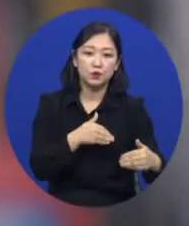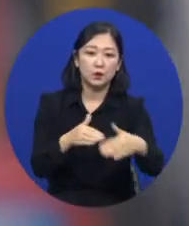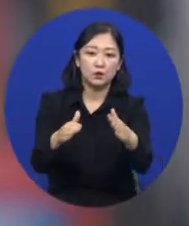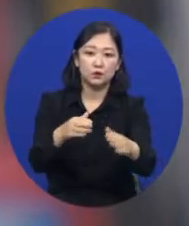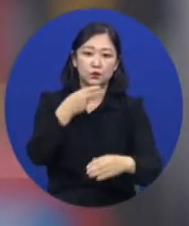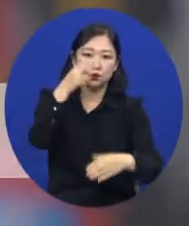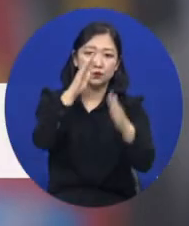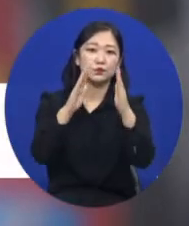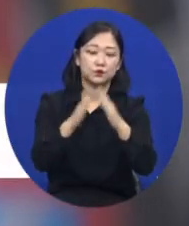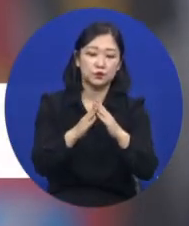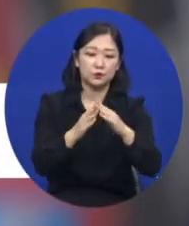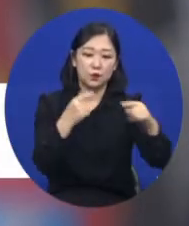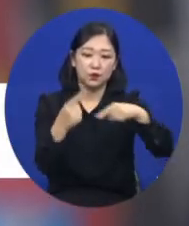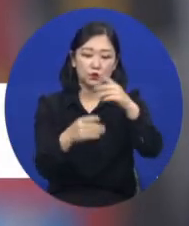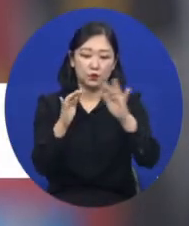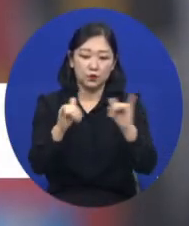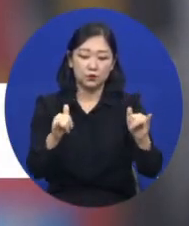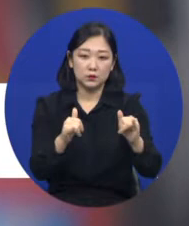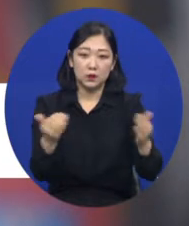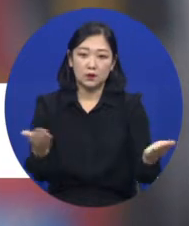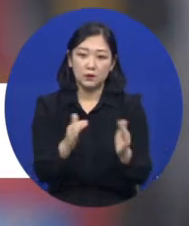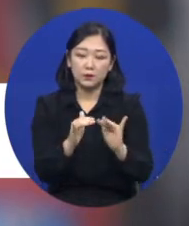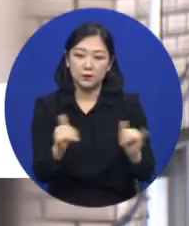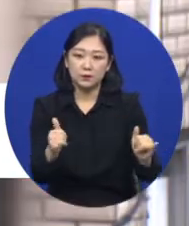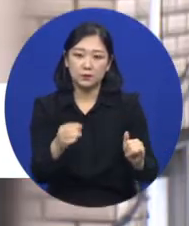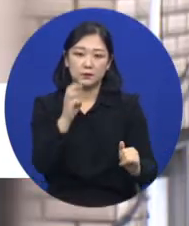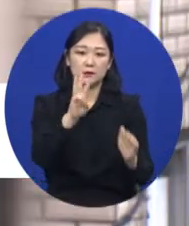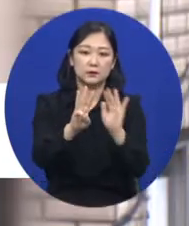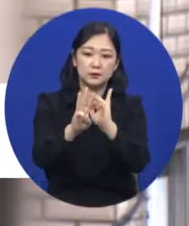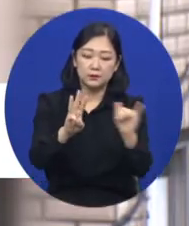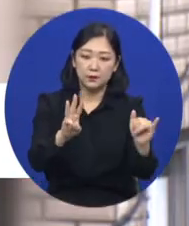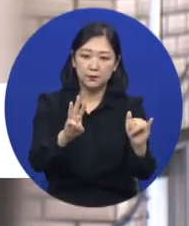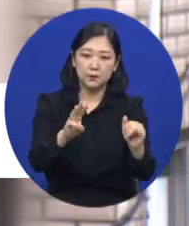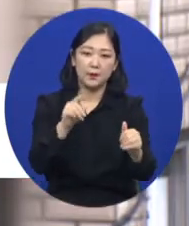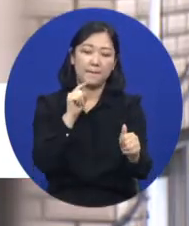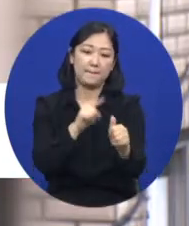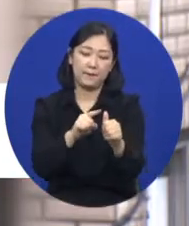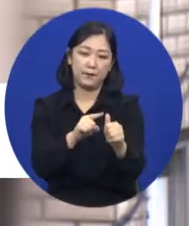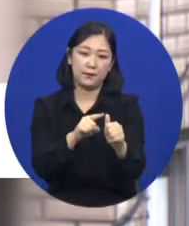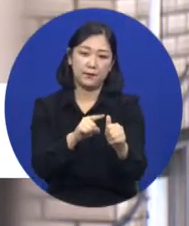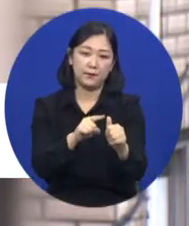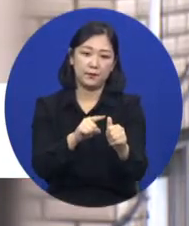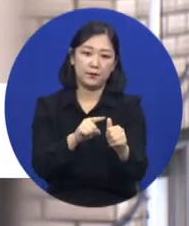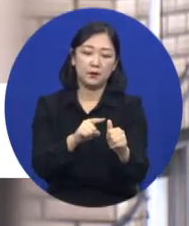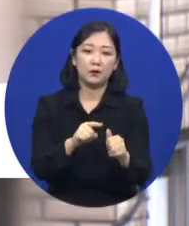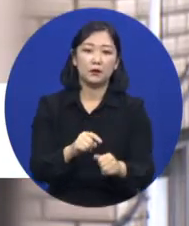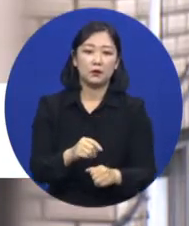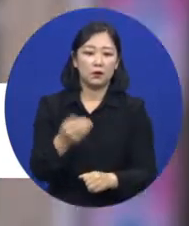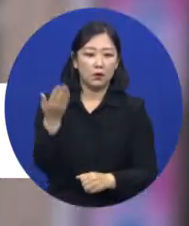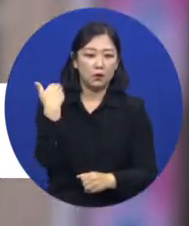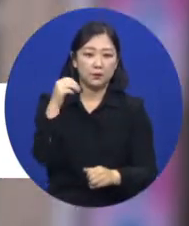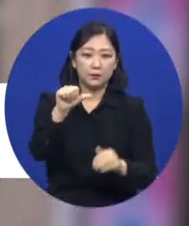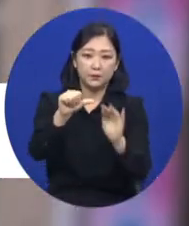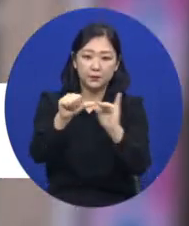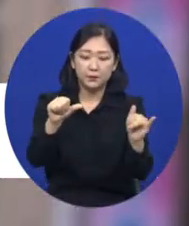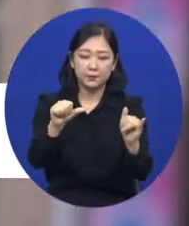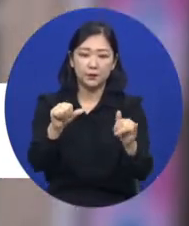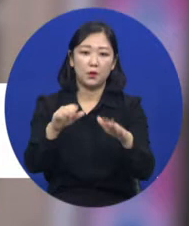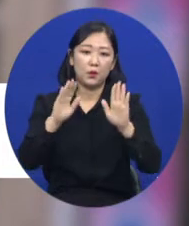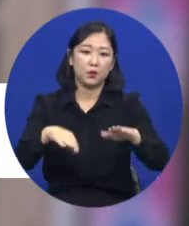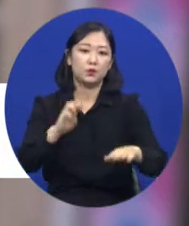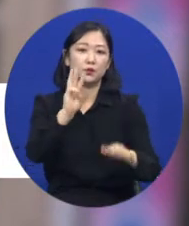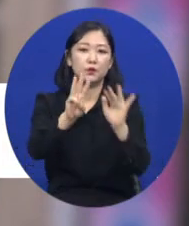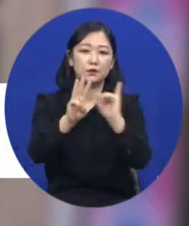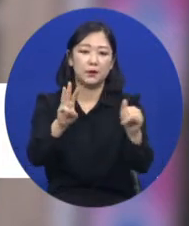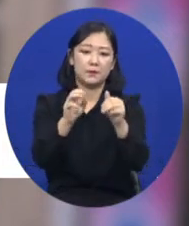운영자와 종사자 세 명 손님 등 5명이 확진 판정을 받은 이 없어 이 선은 어제 5명의 이어 오늘도 3명이 이